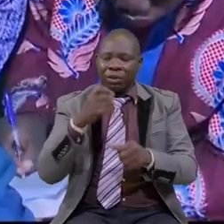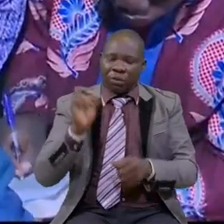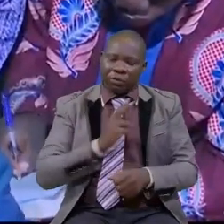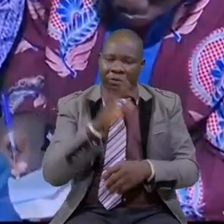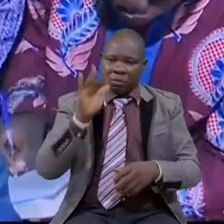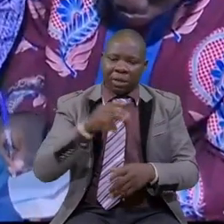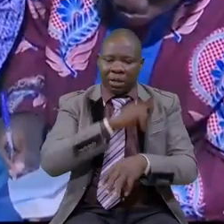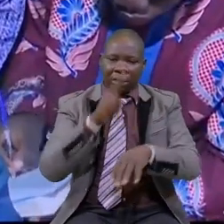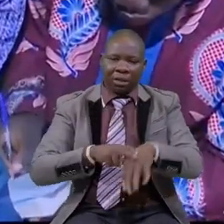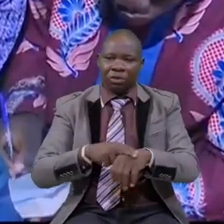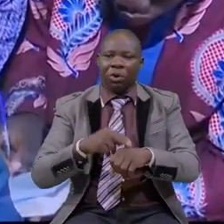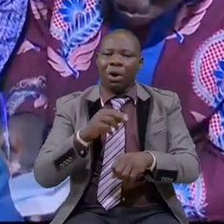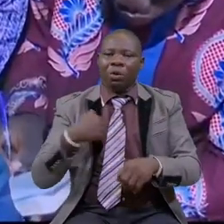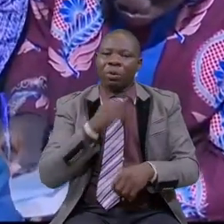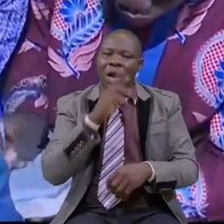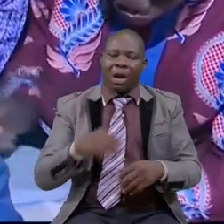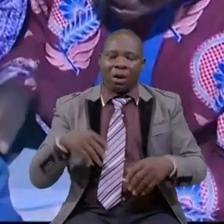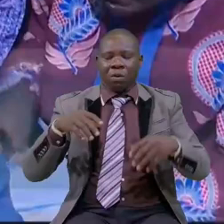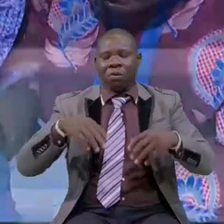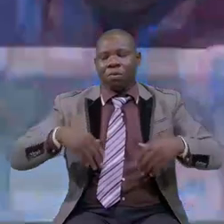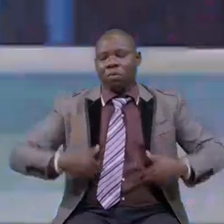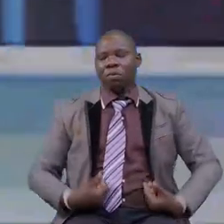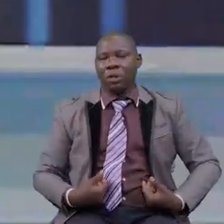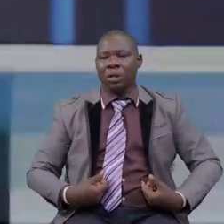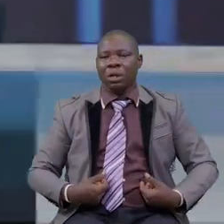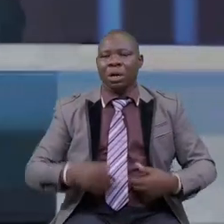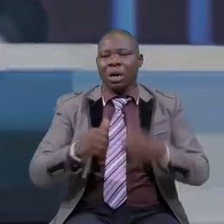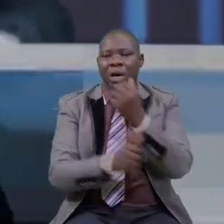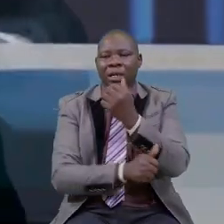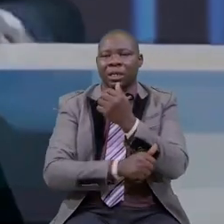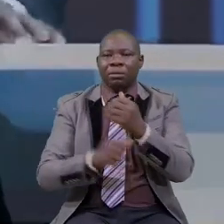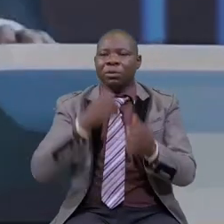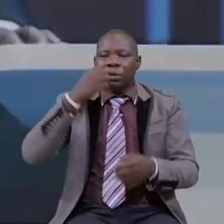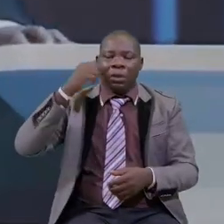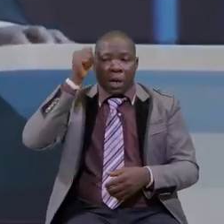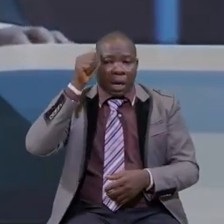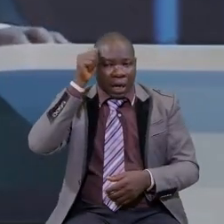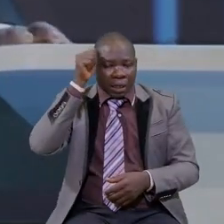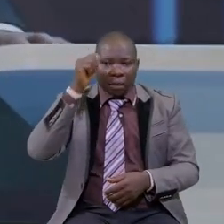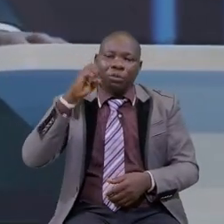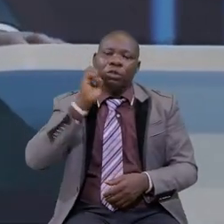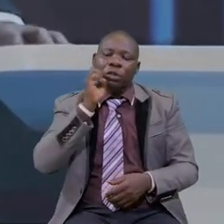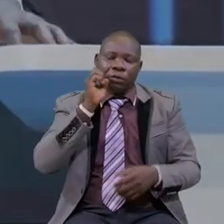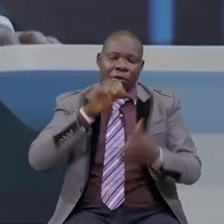faibles. Si Adam, faible, Ève, faible, c'est pourquoi ils sont